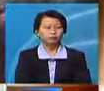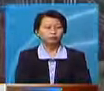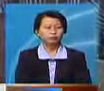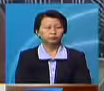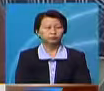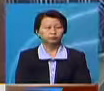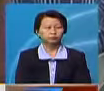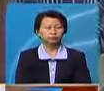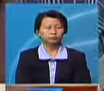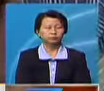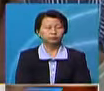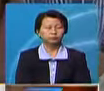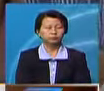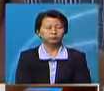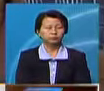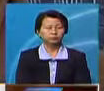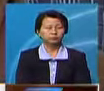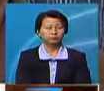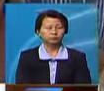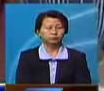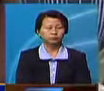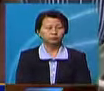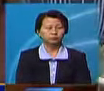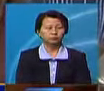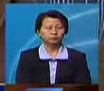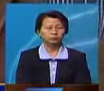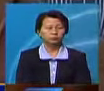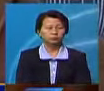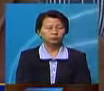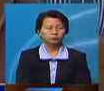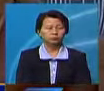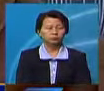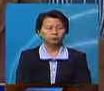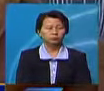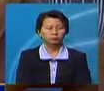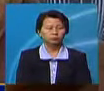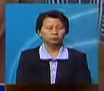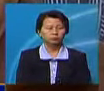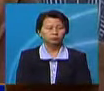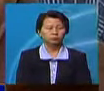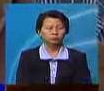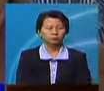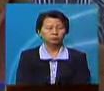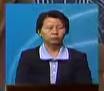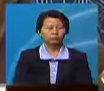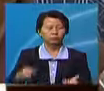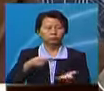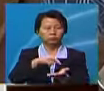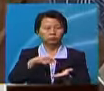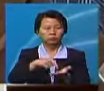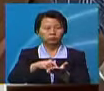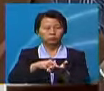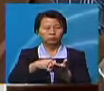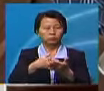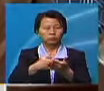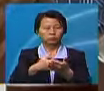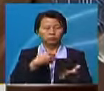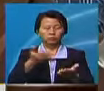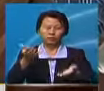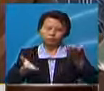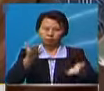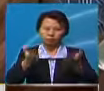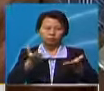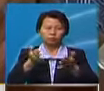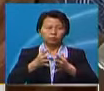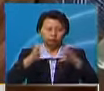So, saya tengok Vietnam. Pasal ada saya keluarkan, saya, ini sebelum kemungkinan